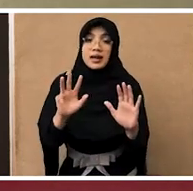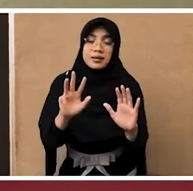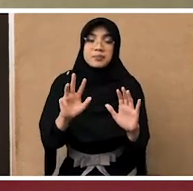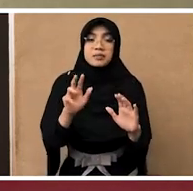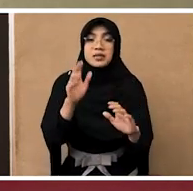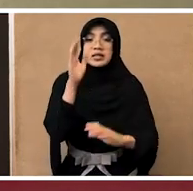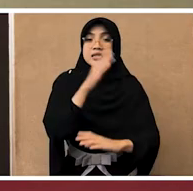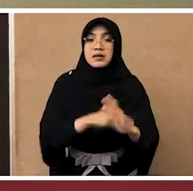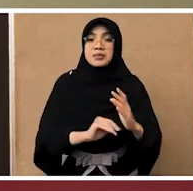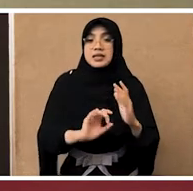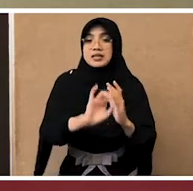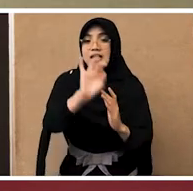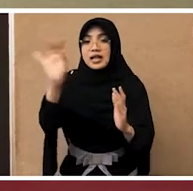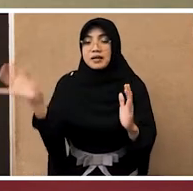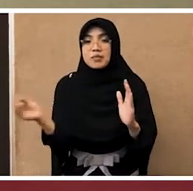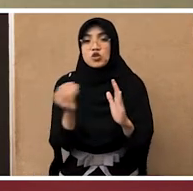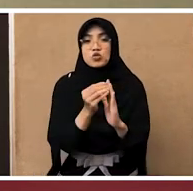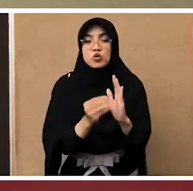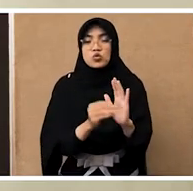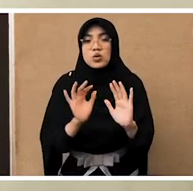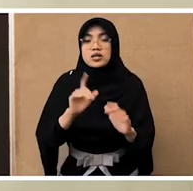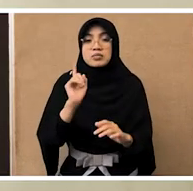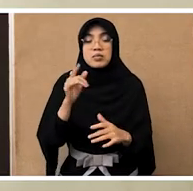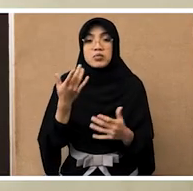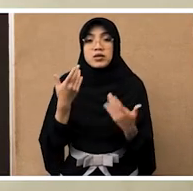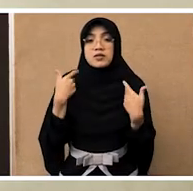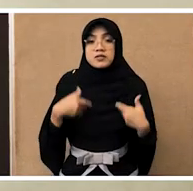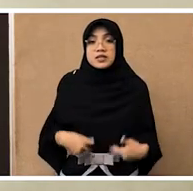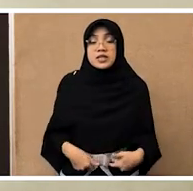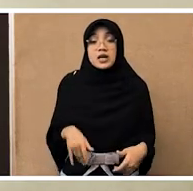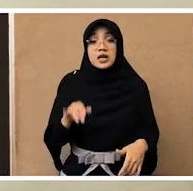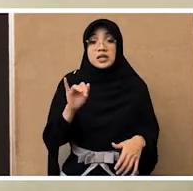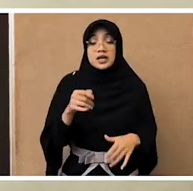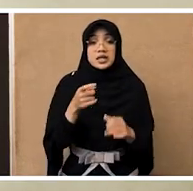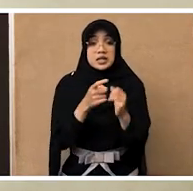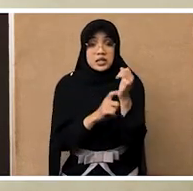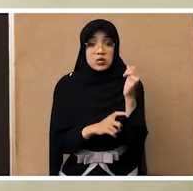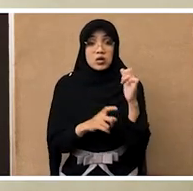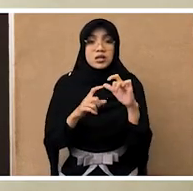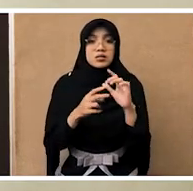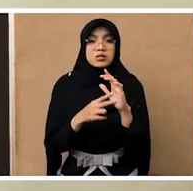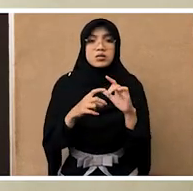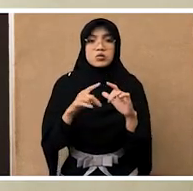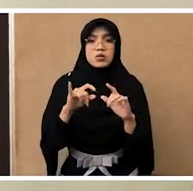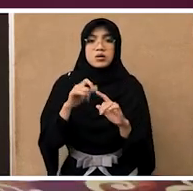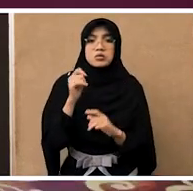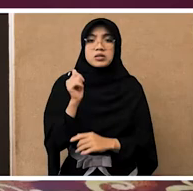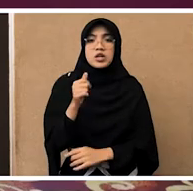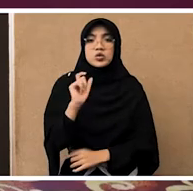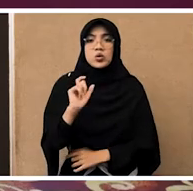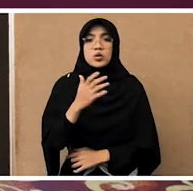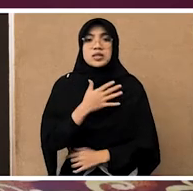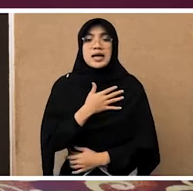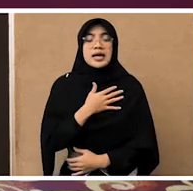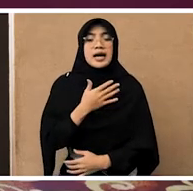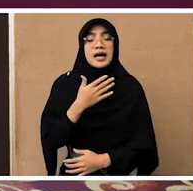disabilitas lain juga tidak masuk misalkan Iya yang sensorik juga sangat memungkinkan misalkan saya Netral begitu saya pakai